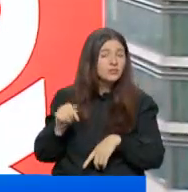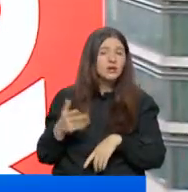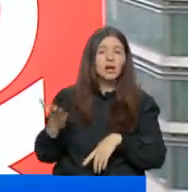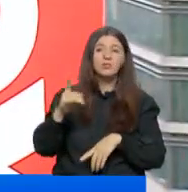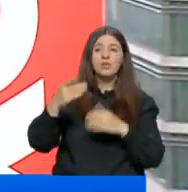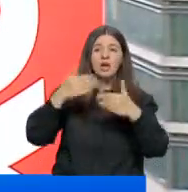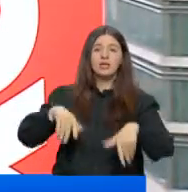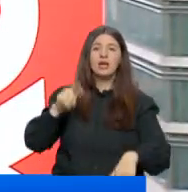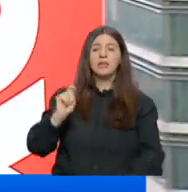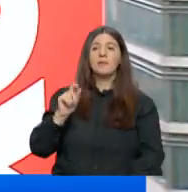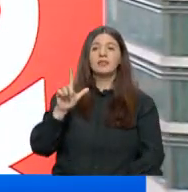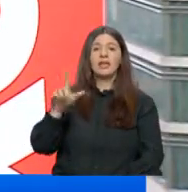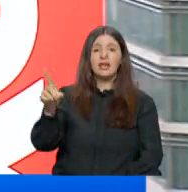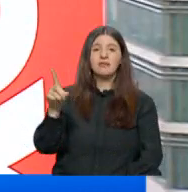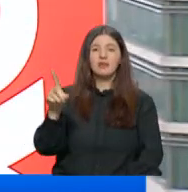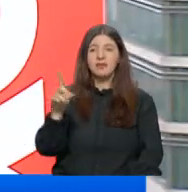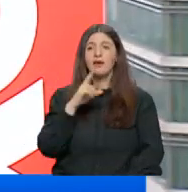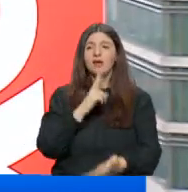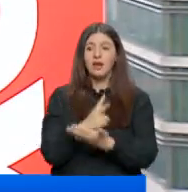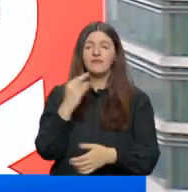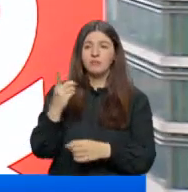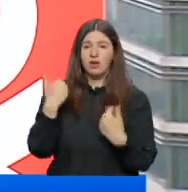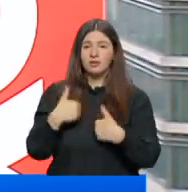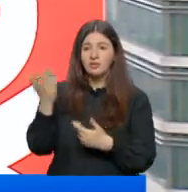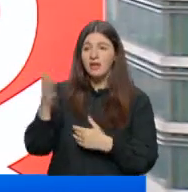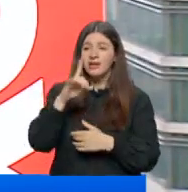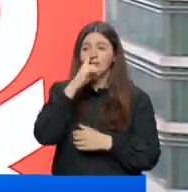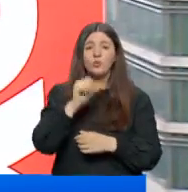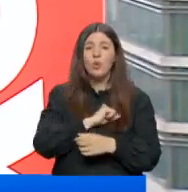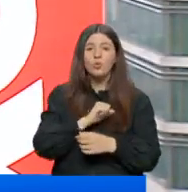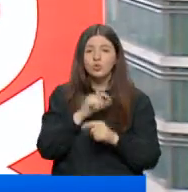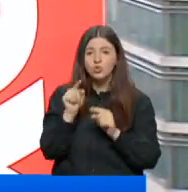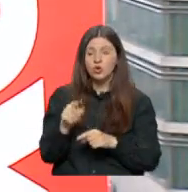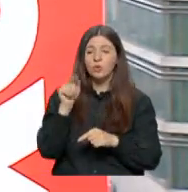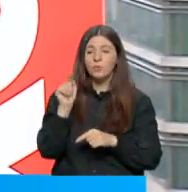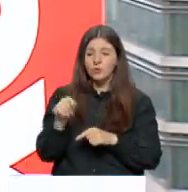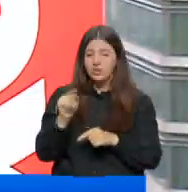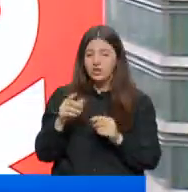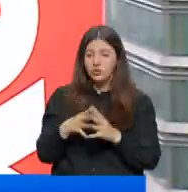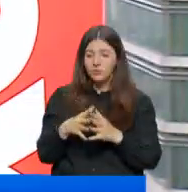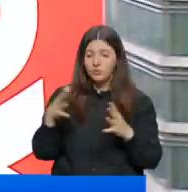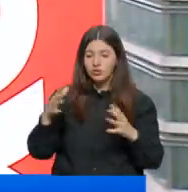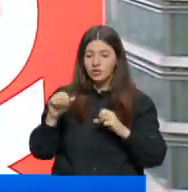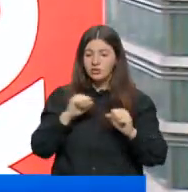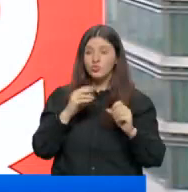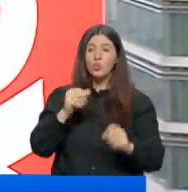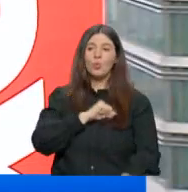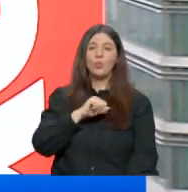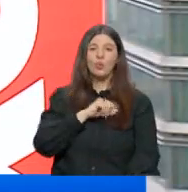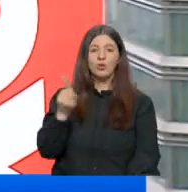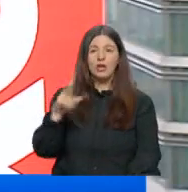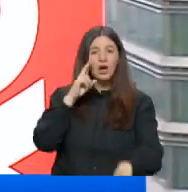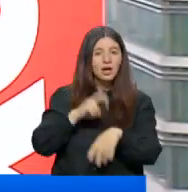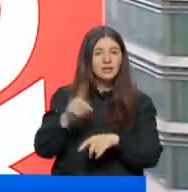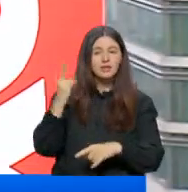artık bunu engellemek gerektiğine karar vermiş durumdalar. Tek kaygıları şu, buradaki büyüyecek tepkiden çok korkuyorlar. Bakın